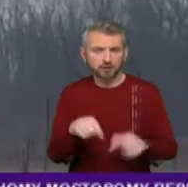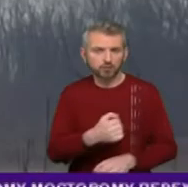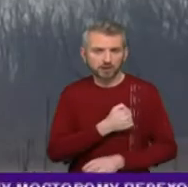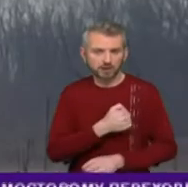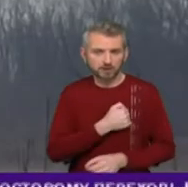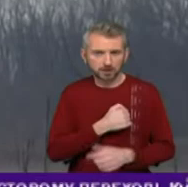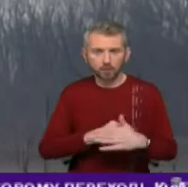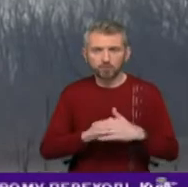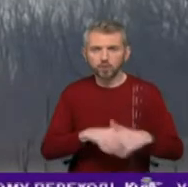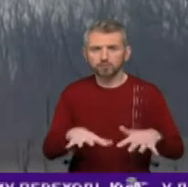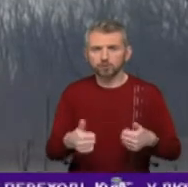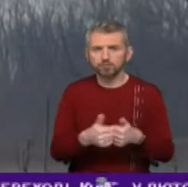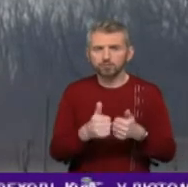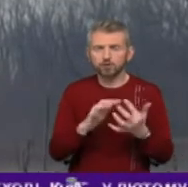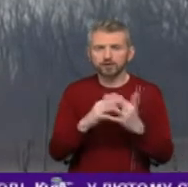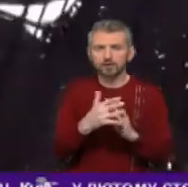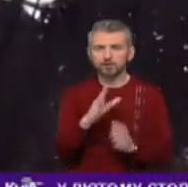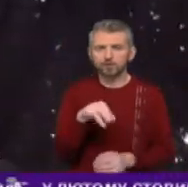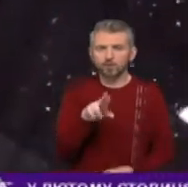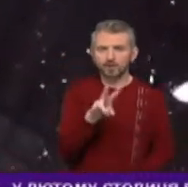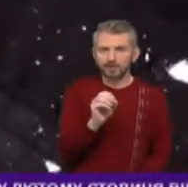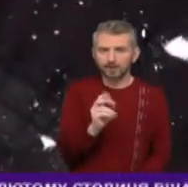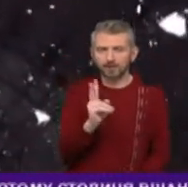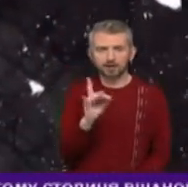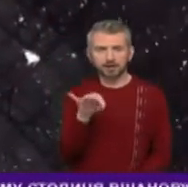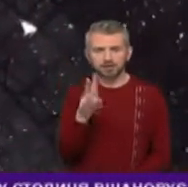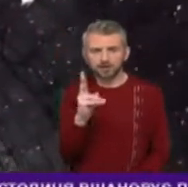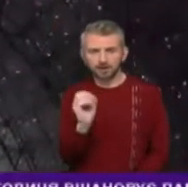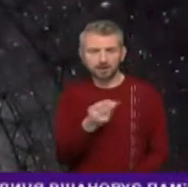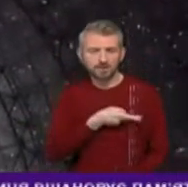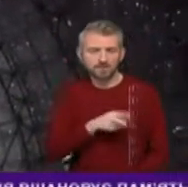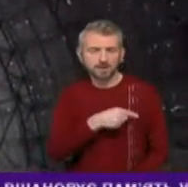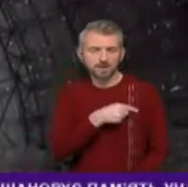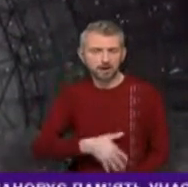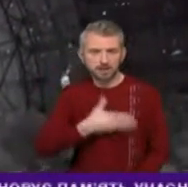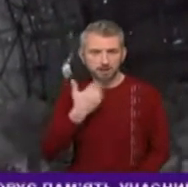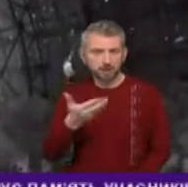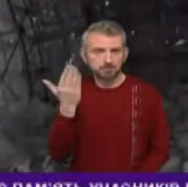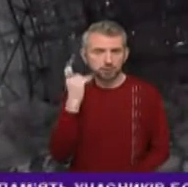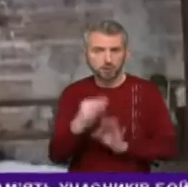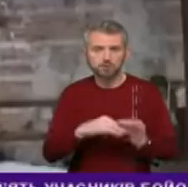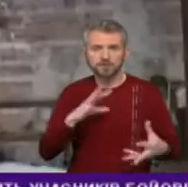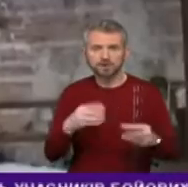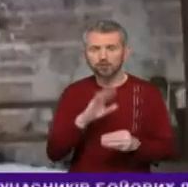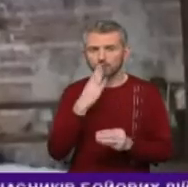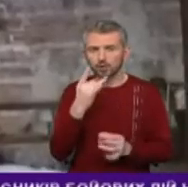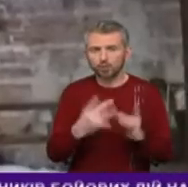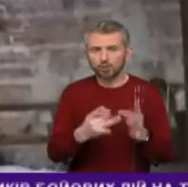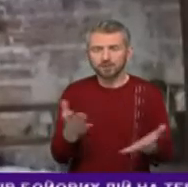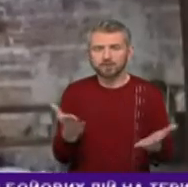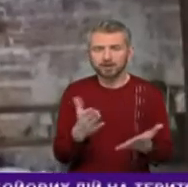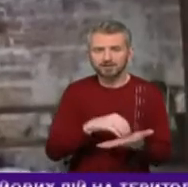захисники опорних пунктів поблизу селища Водяне і Кримське. Втрат немає. Минулої доби, нагадаю, внаслідок ворожих обстрілів,